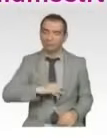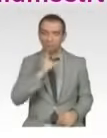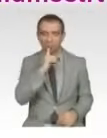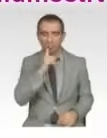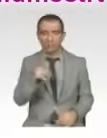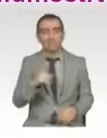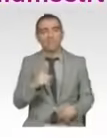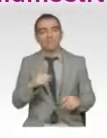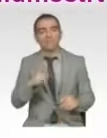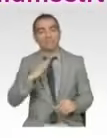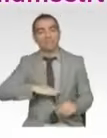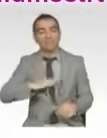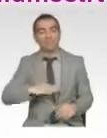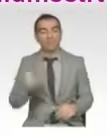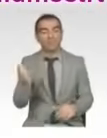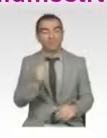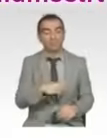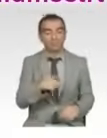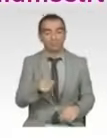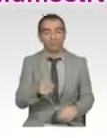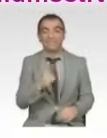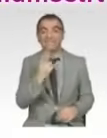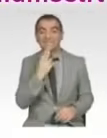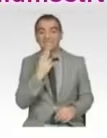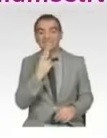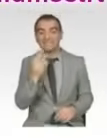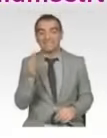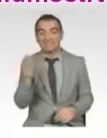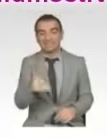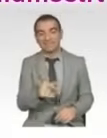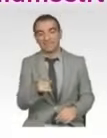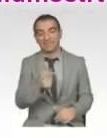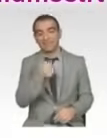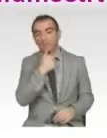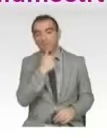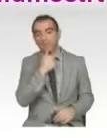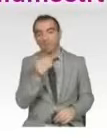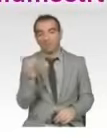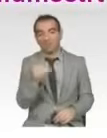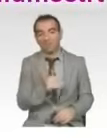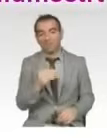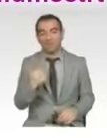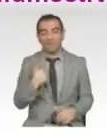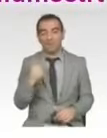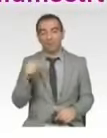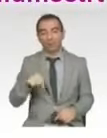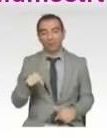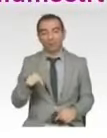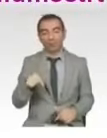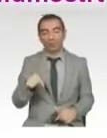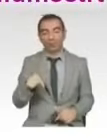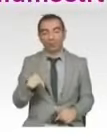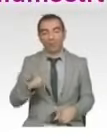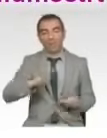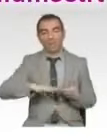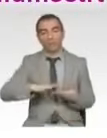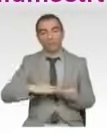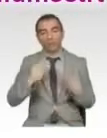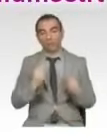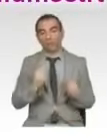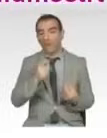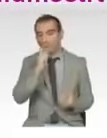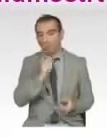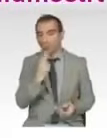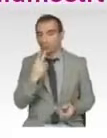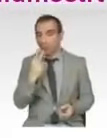sabırlığı atıyor. İşte diyor ki mesela kız içen geliyor sana diyor ki babacığım ben bugün işte arkadaşlarıma güzel